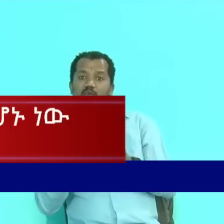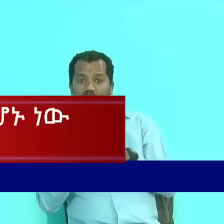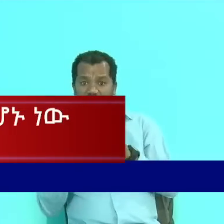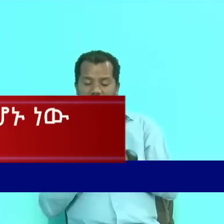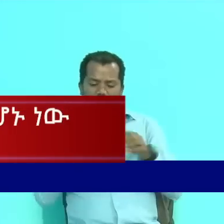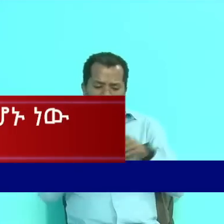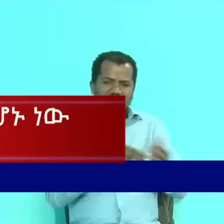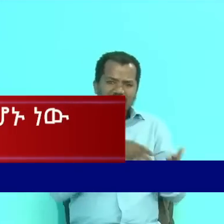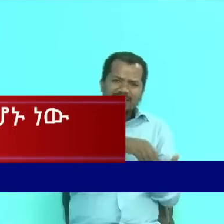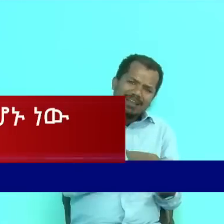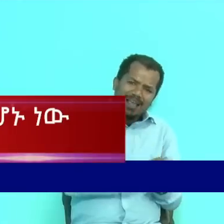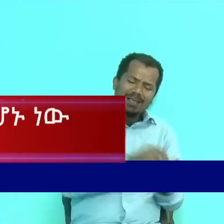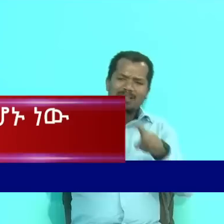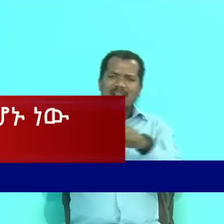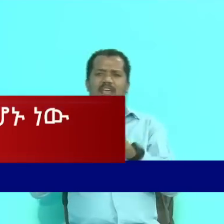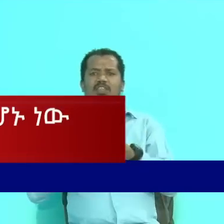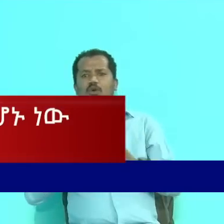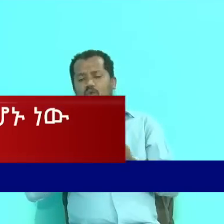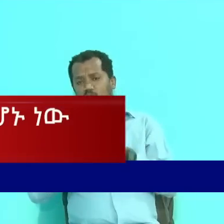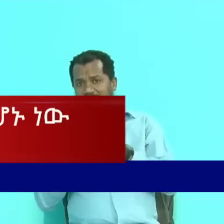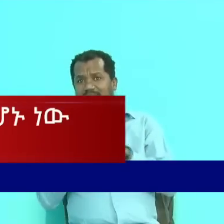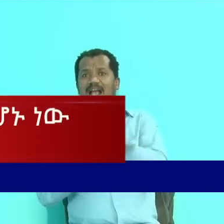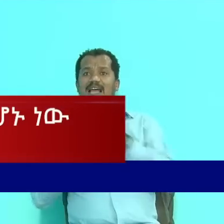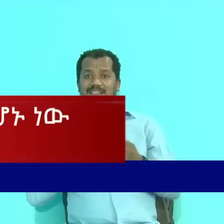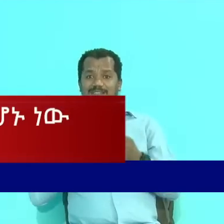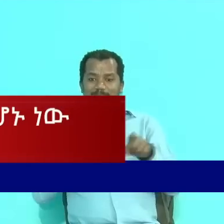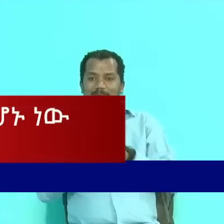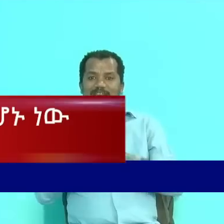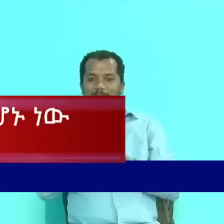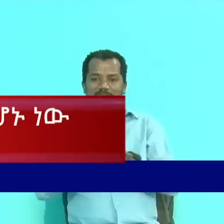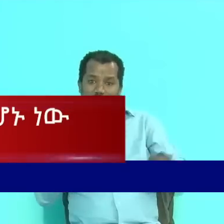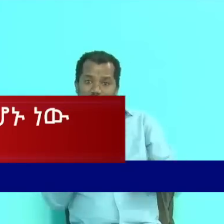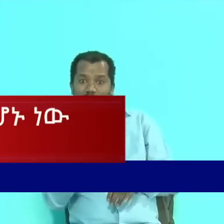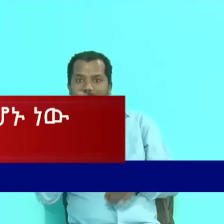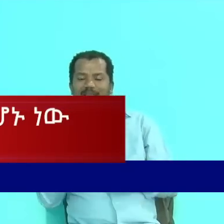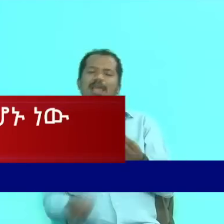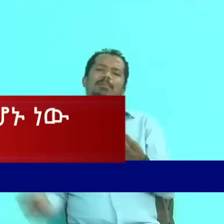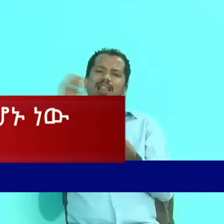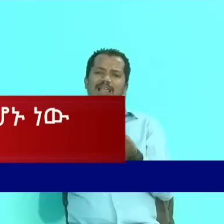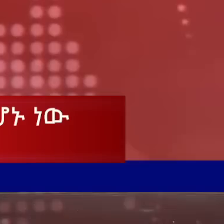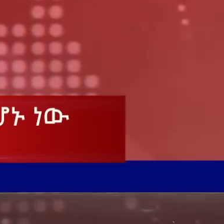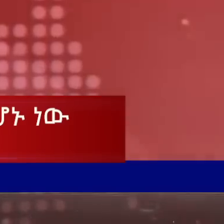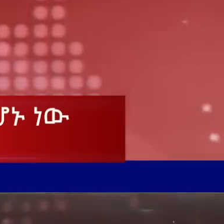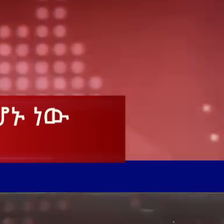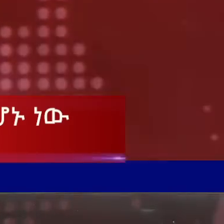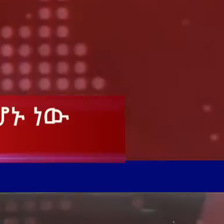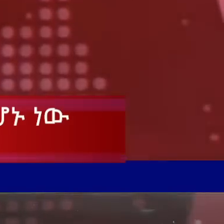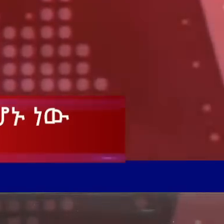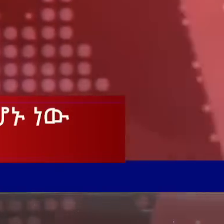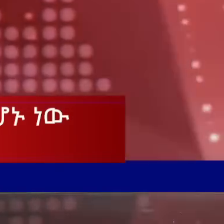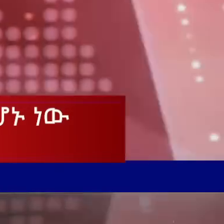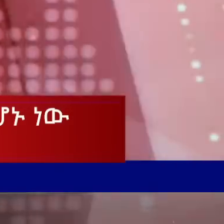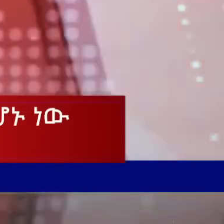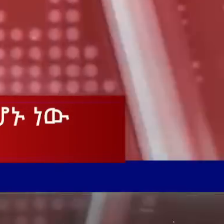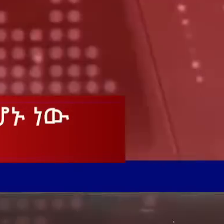Coast Sidakam, Betalea Yugudoch, Hagarachingar, Mesma Makalat, Kuftatun Bametakam, Yevelet Agarachin Yadakamal. Bekir